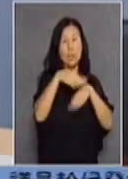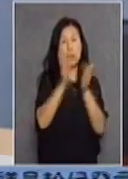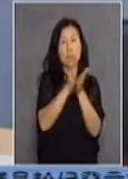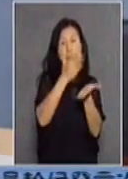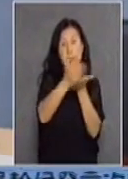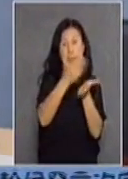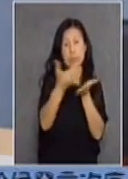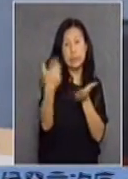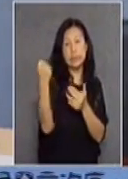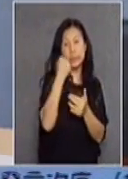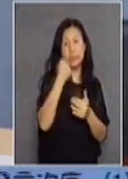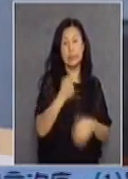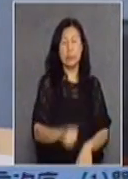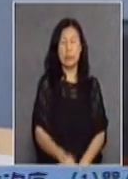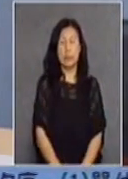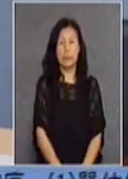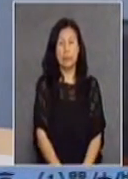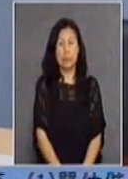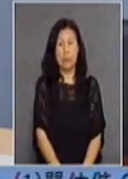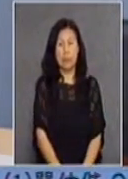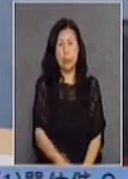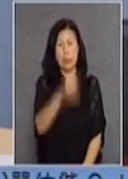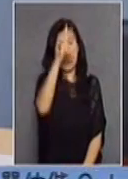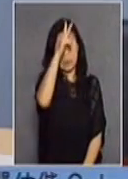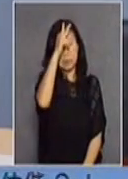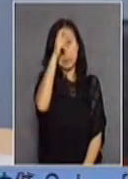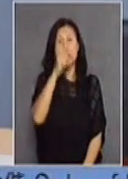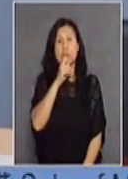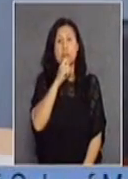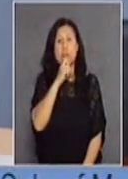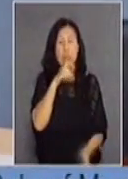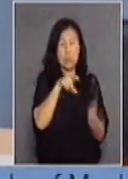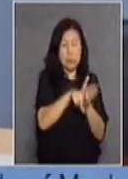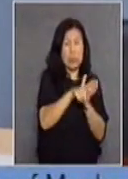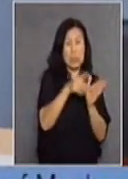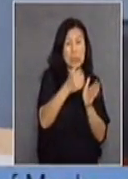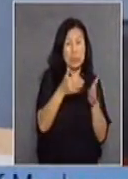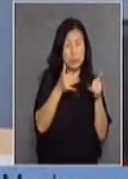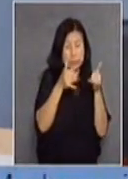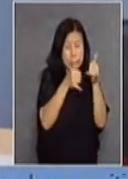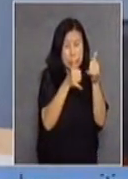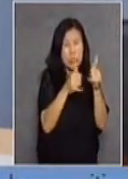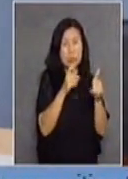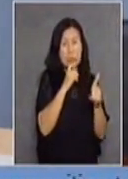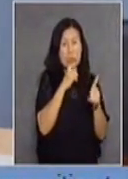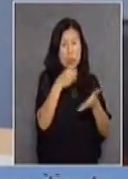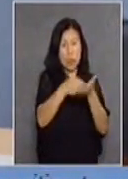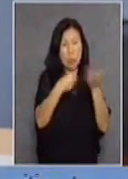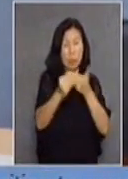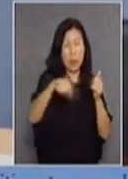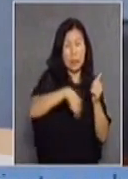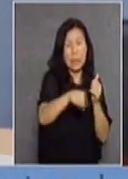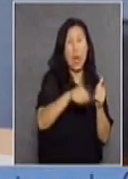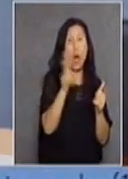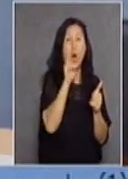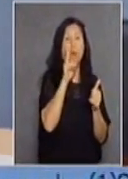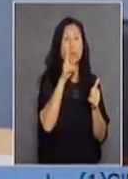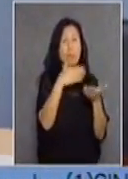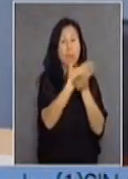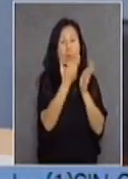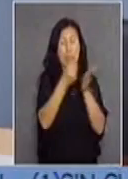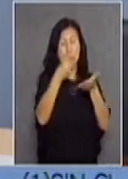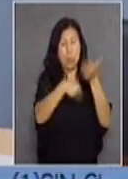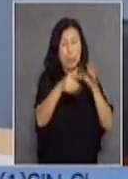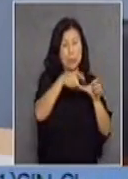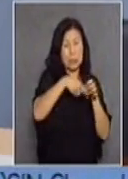支能力。政府這種入帳方法的依據是賣土地猶如賣資產，所以賣地收